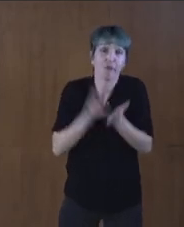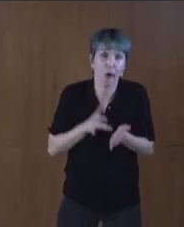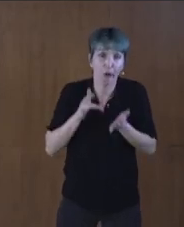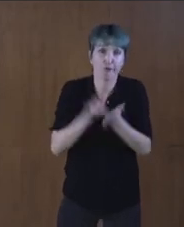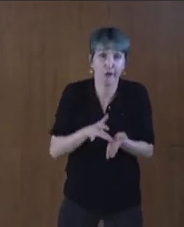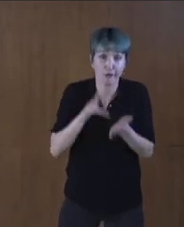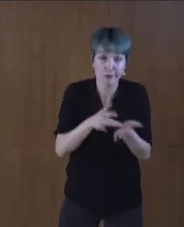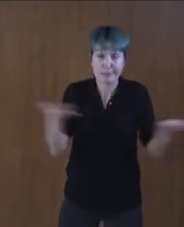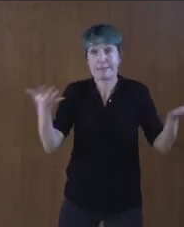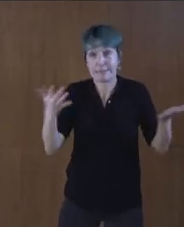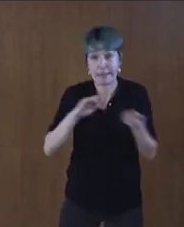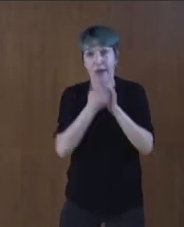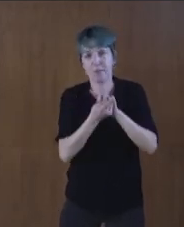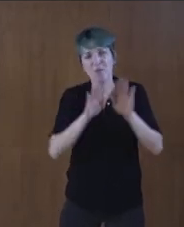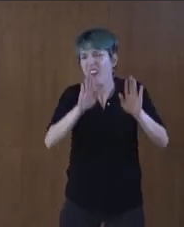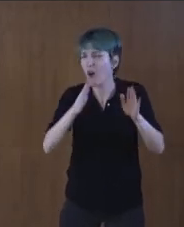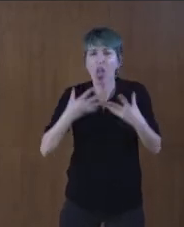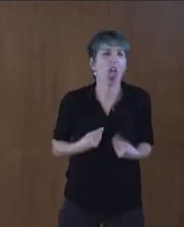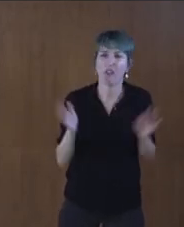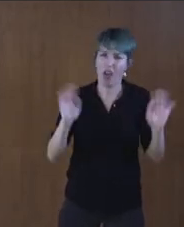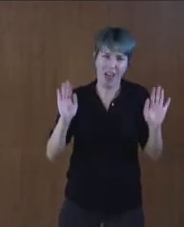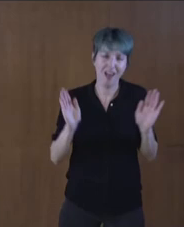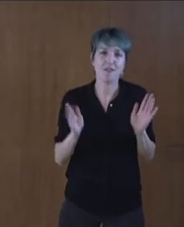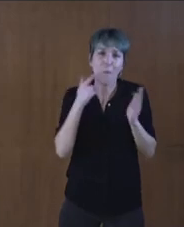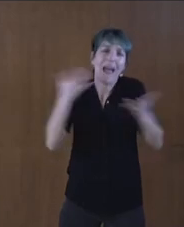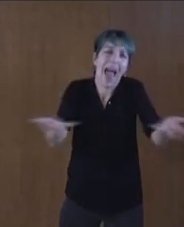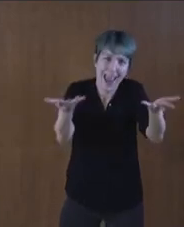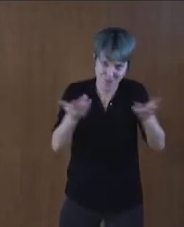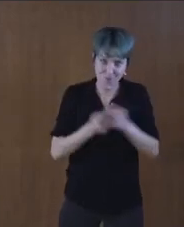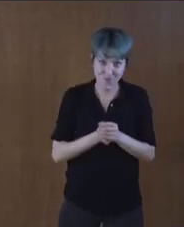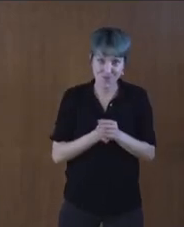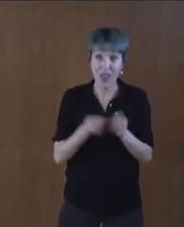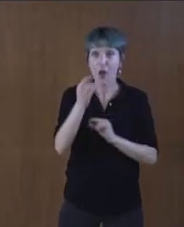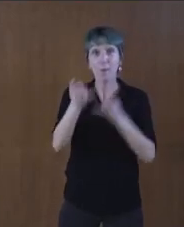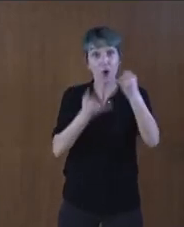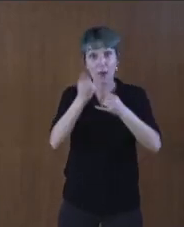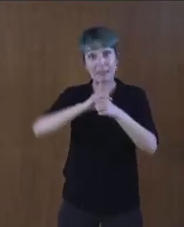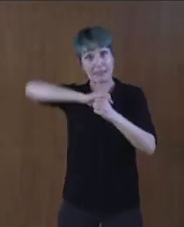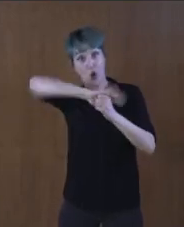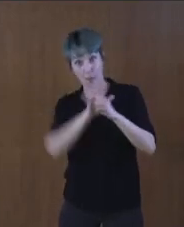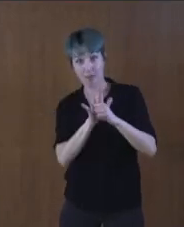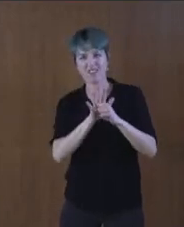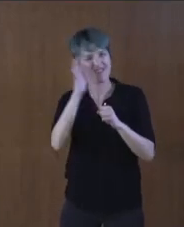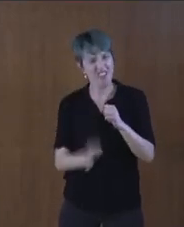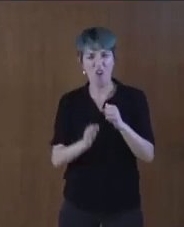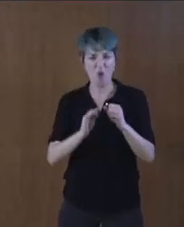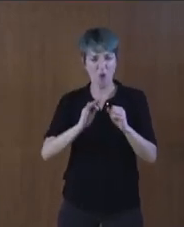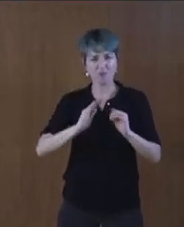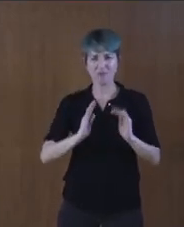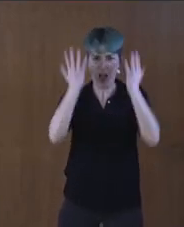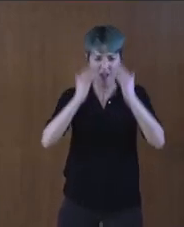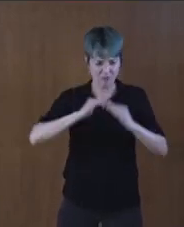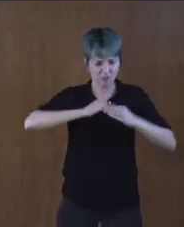tant sense desanimar-vos. Els problemes del Covid-19 s'aniran superant i